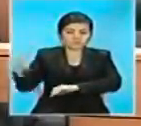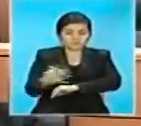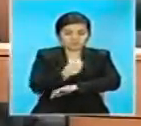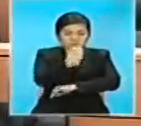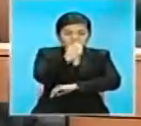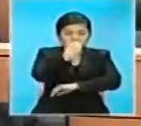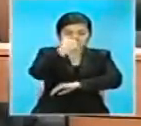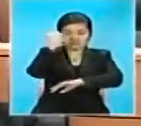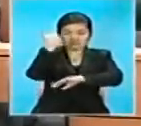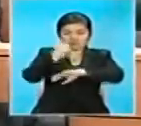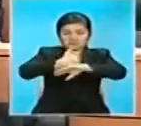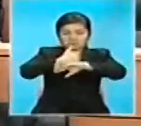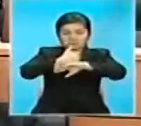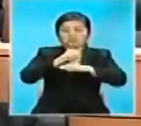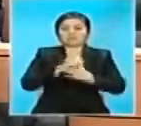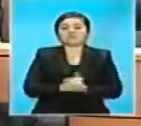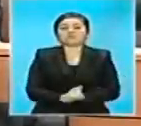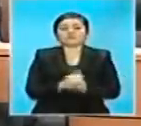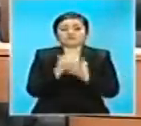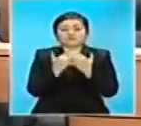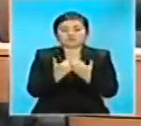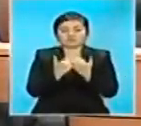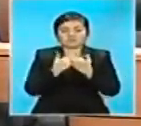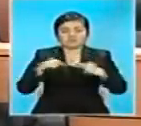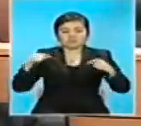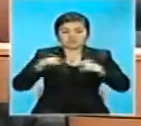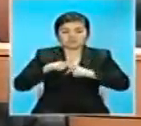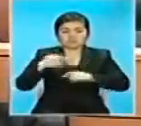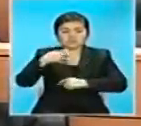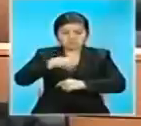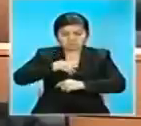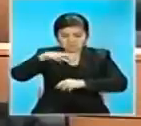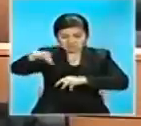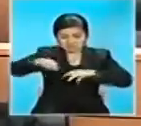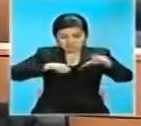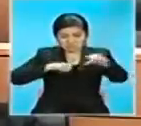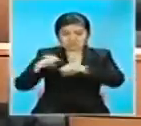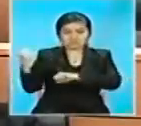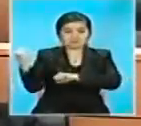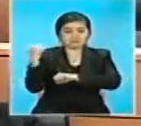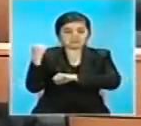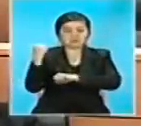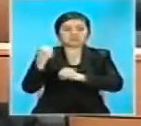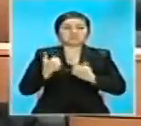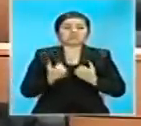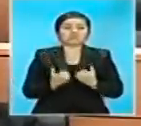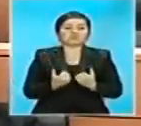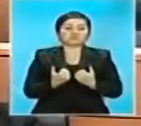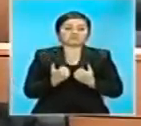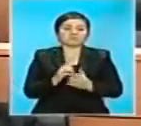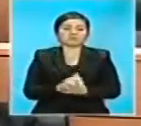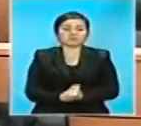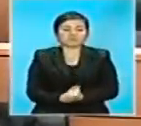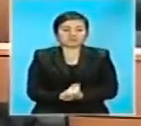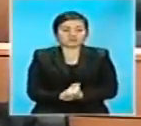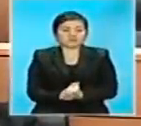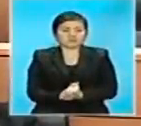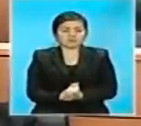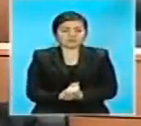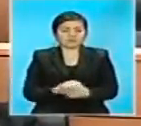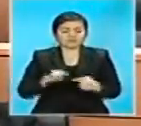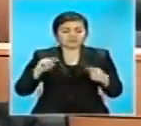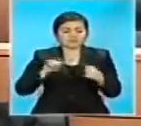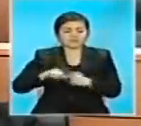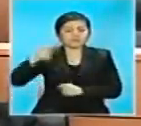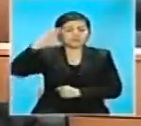ารเพื่อที่จะได้มาซึ่งอำนาจท่านประธานที่เคารพครับในการปฏิวัติ